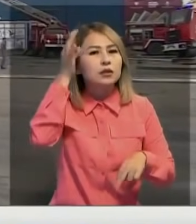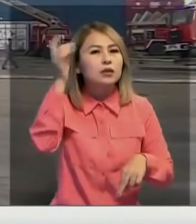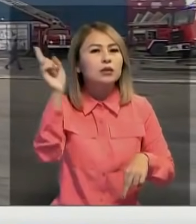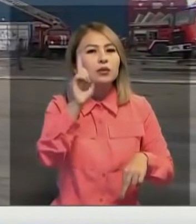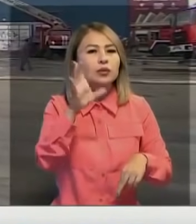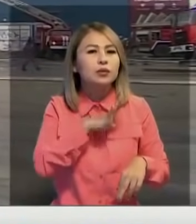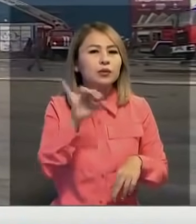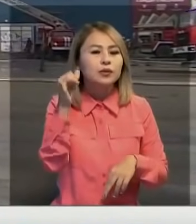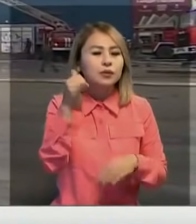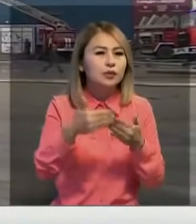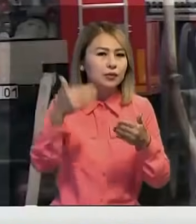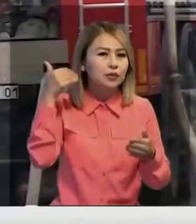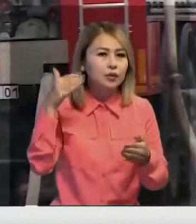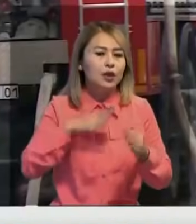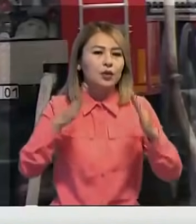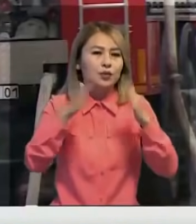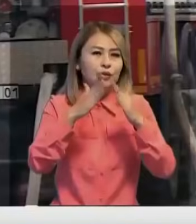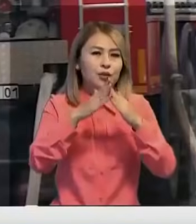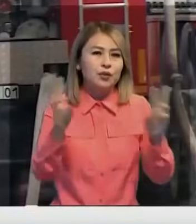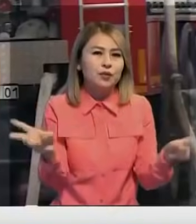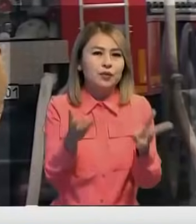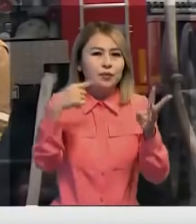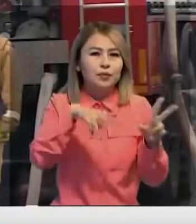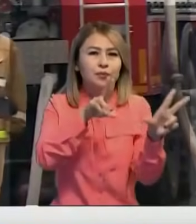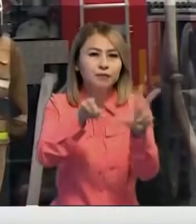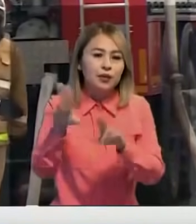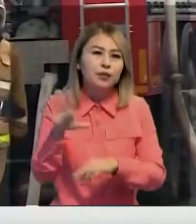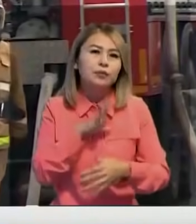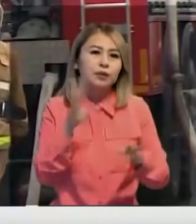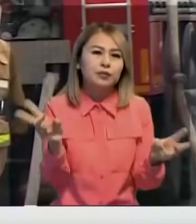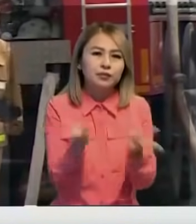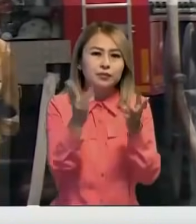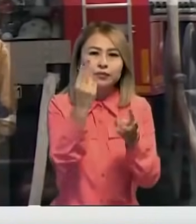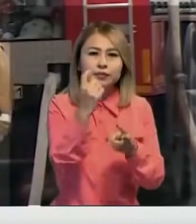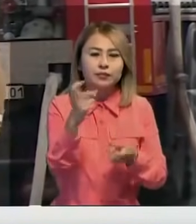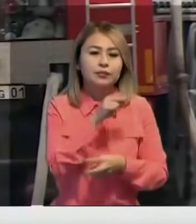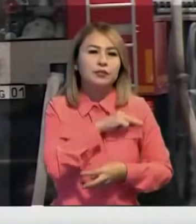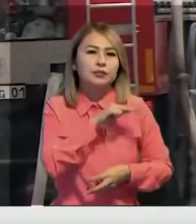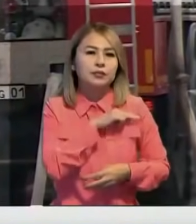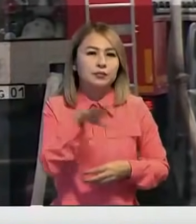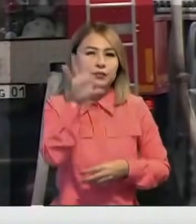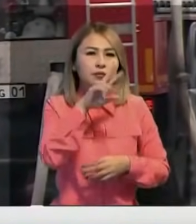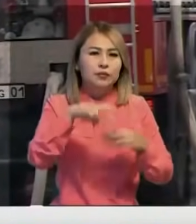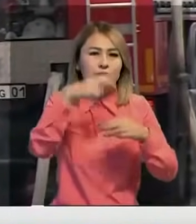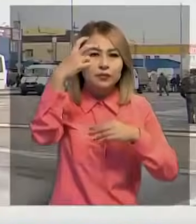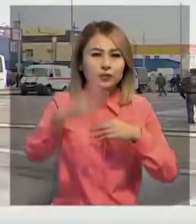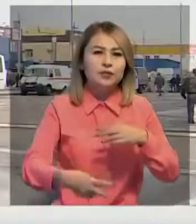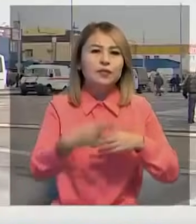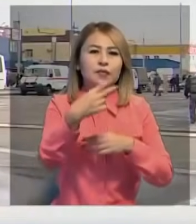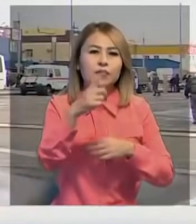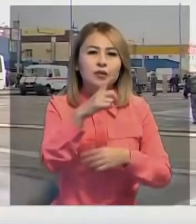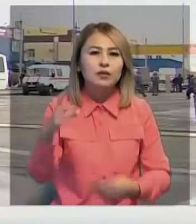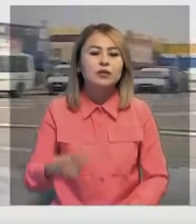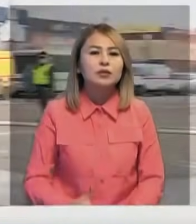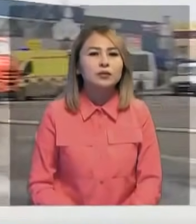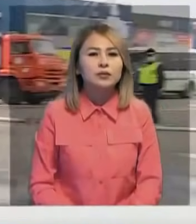жатыр. Есте болса, өткен сенбіде сауда үйіндегі жиһаз салоны отқа оранған еді. Сол кезде цех қызметкерлерінің амалсыз екінші